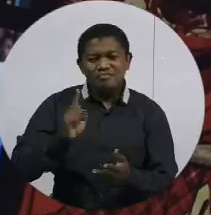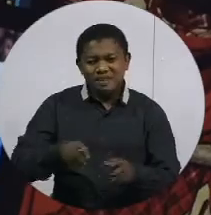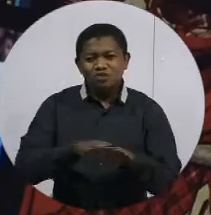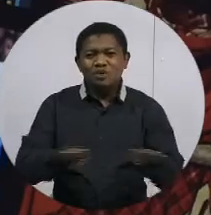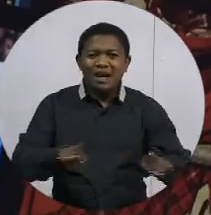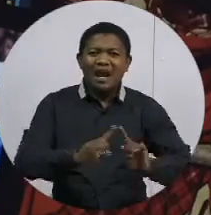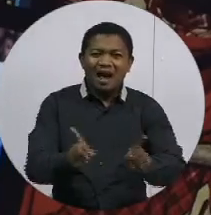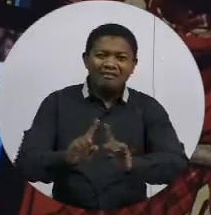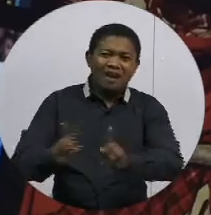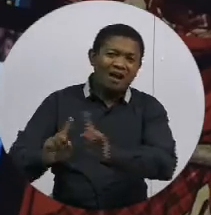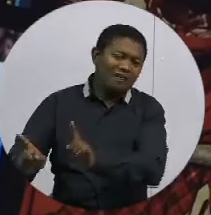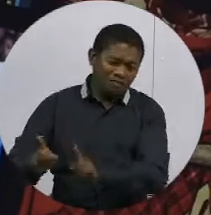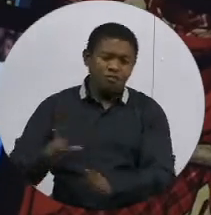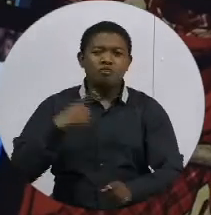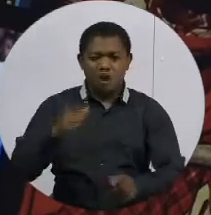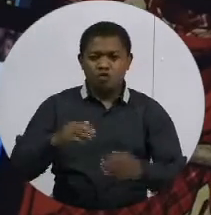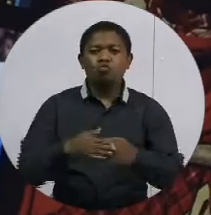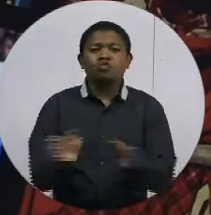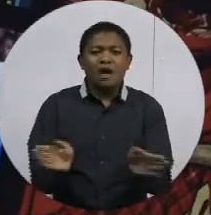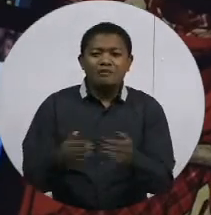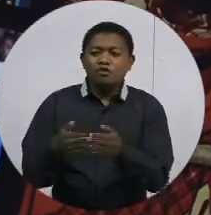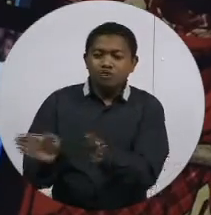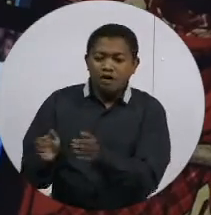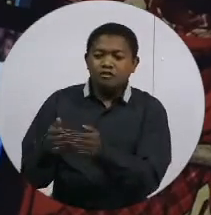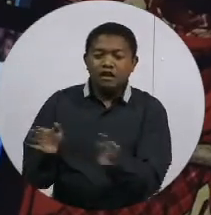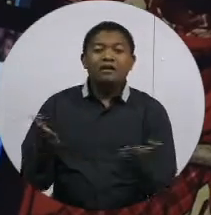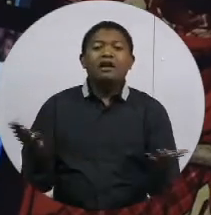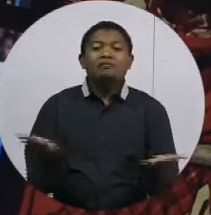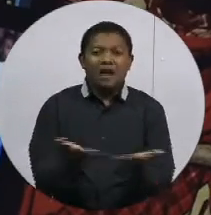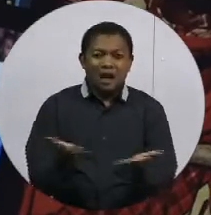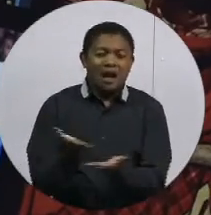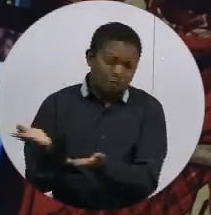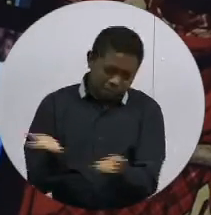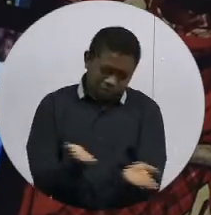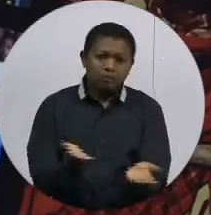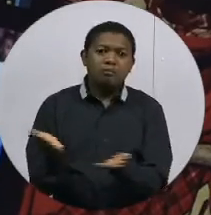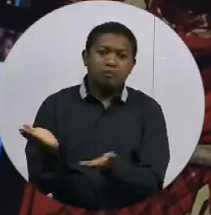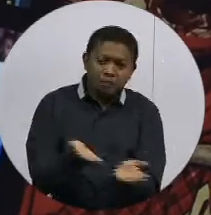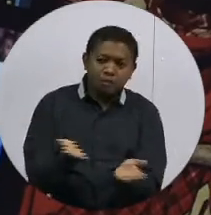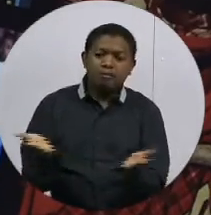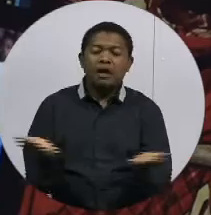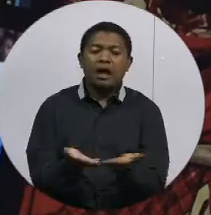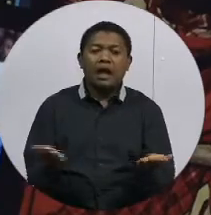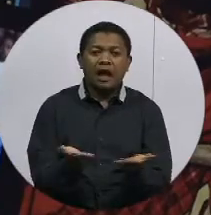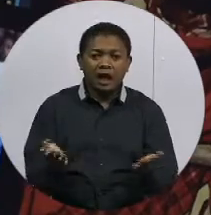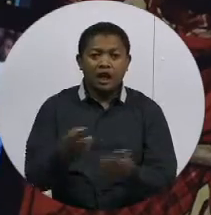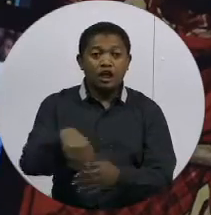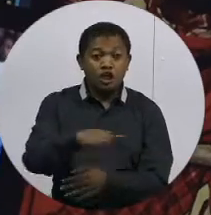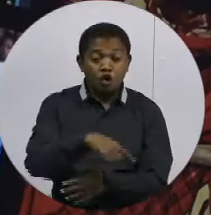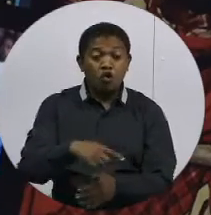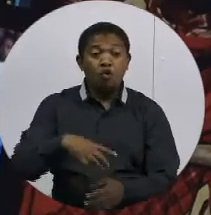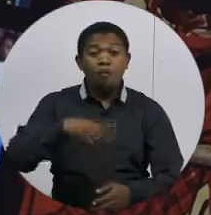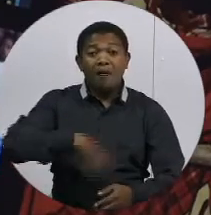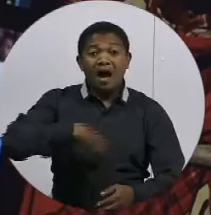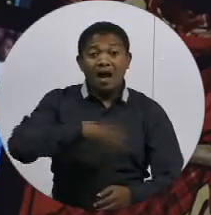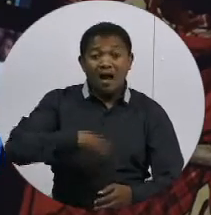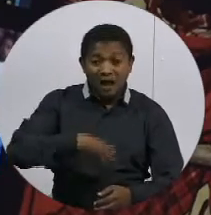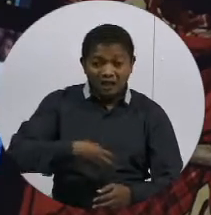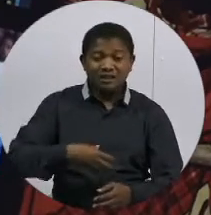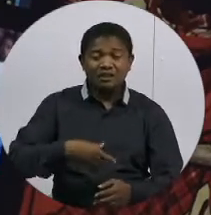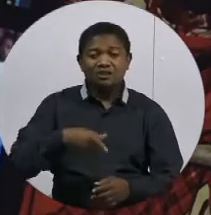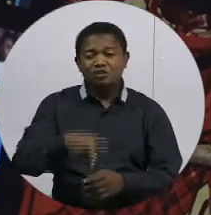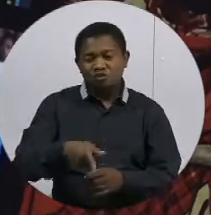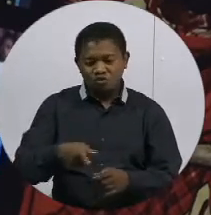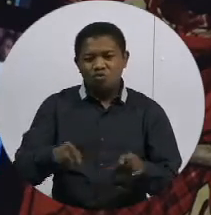hafa hosokafina ahafahana mandray an'ireo a izay marary amina forme